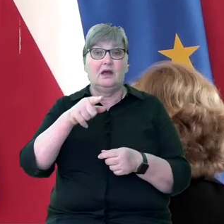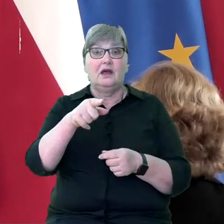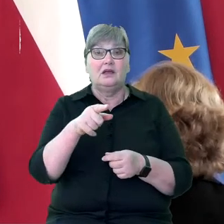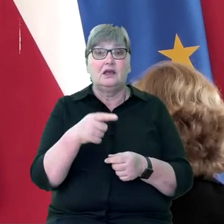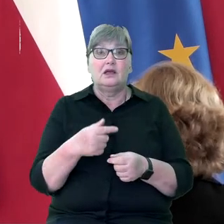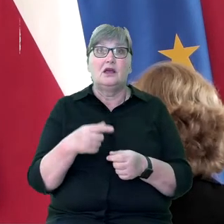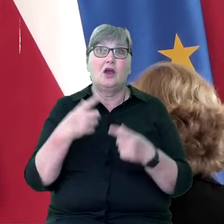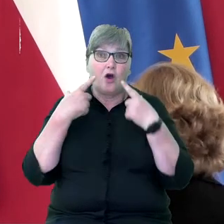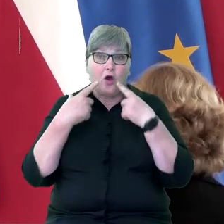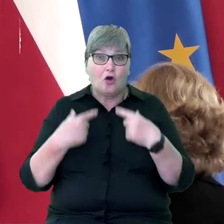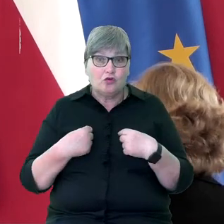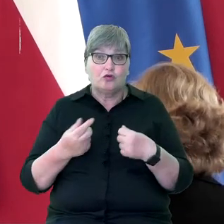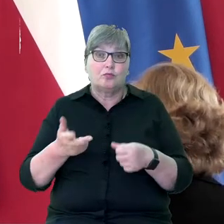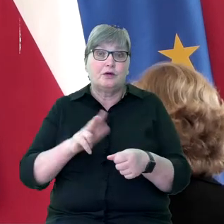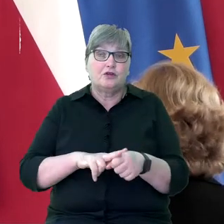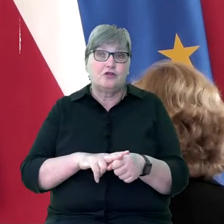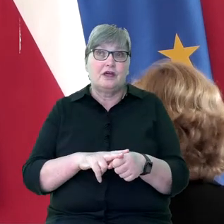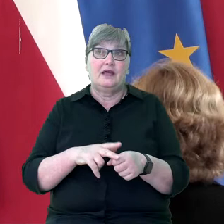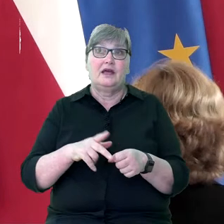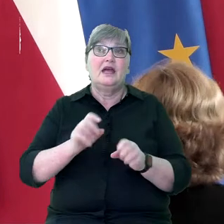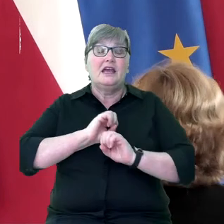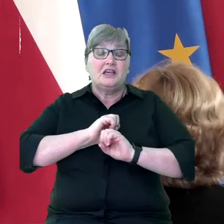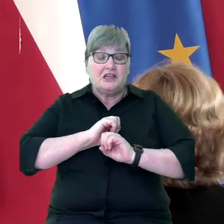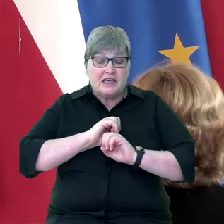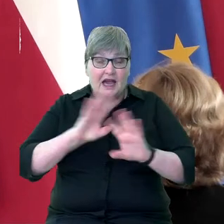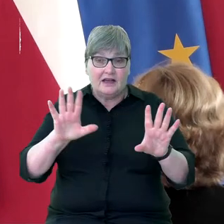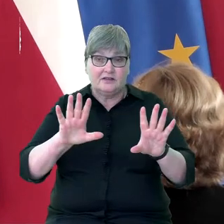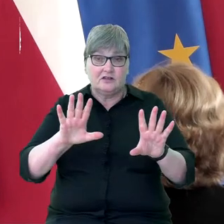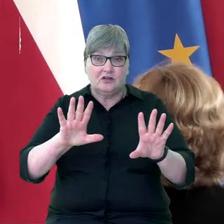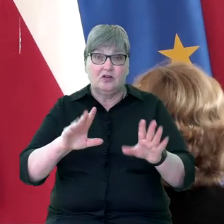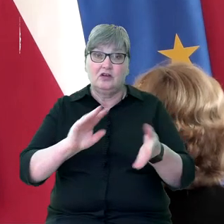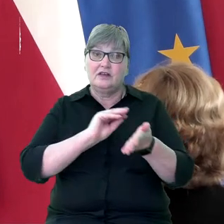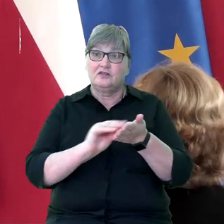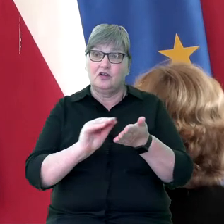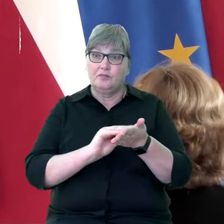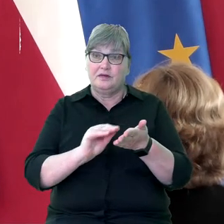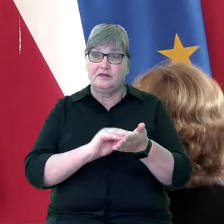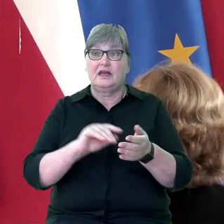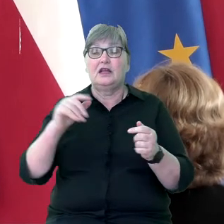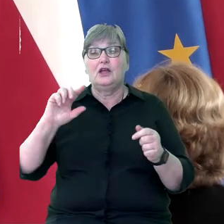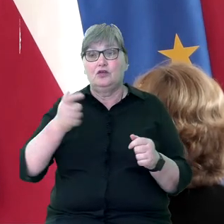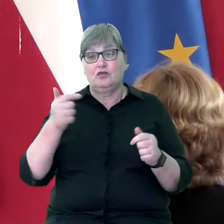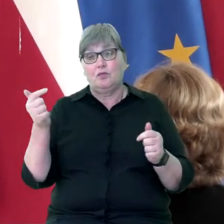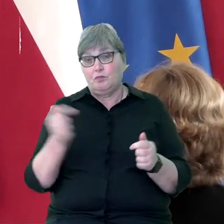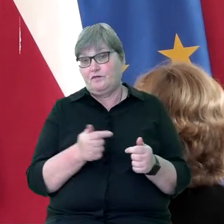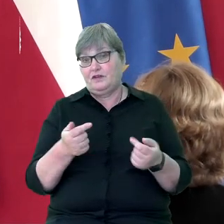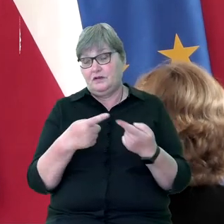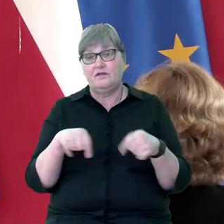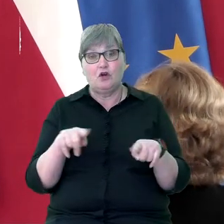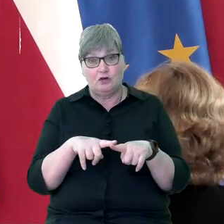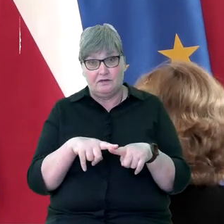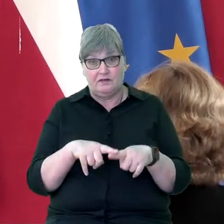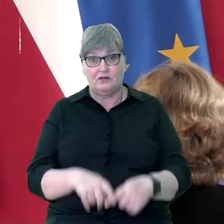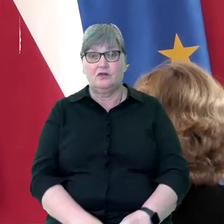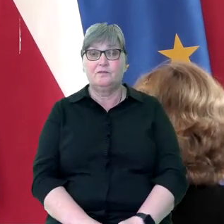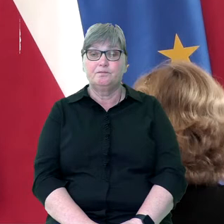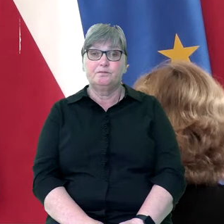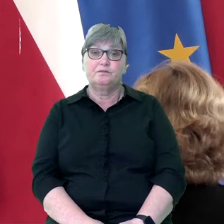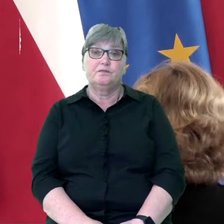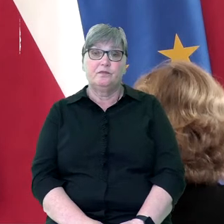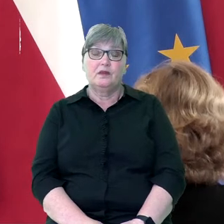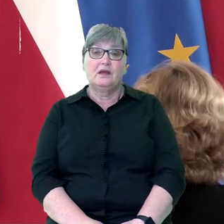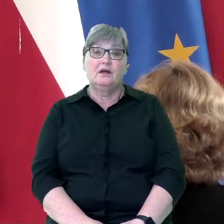obowiązki zostanie jasno i dokładnie określony. Koniec cytatu. Z